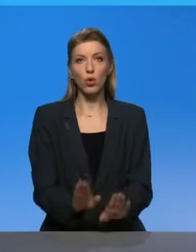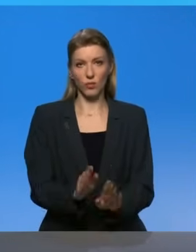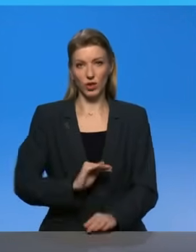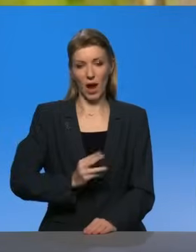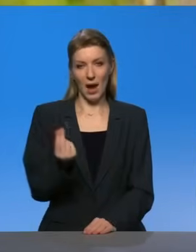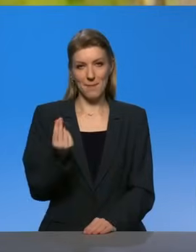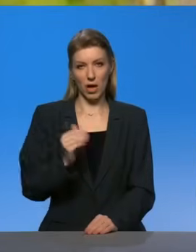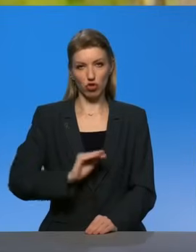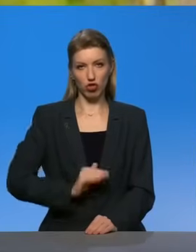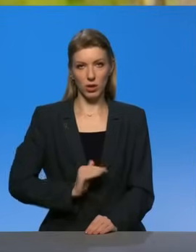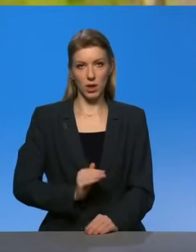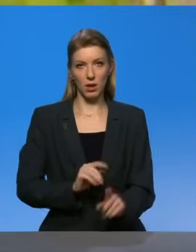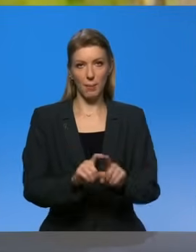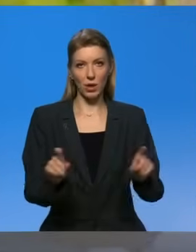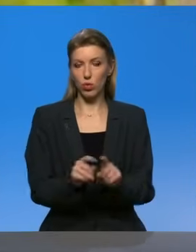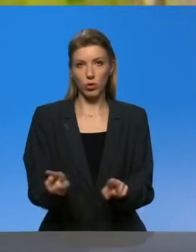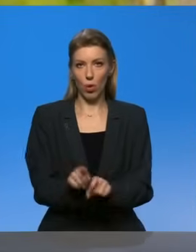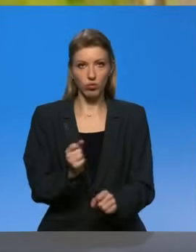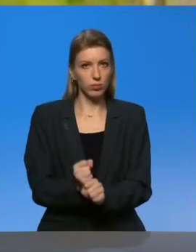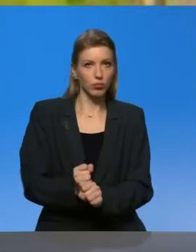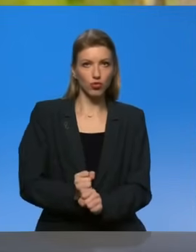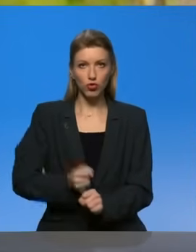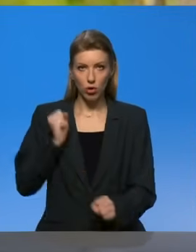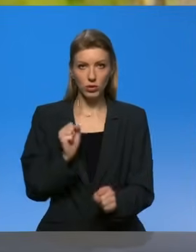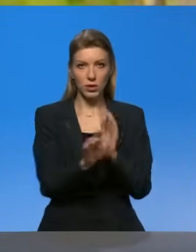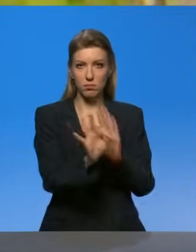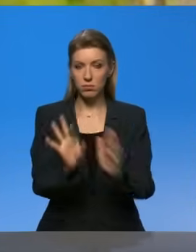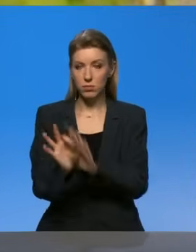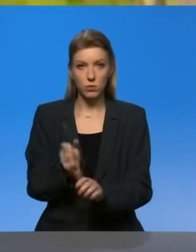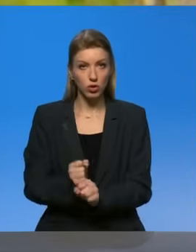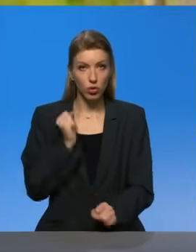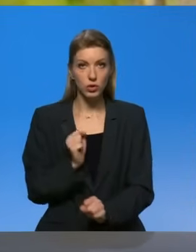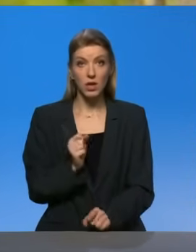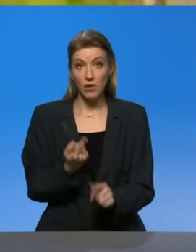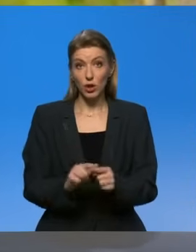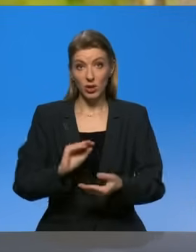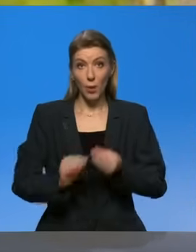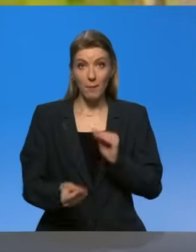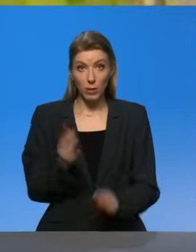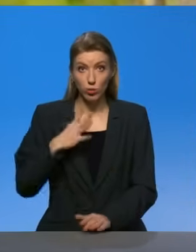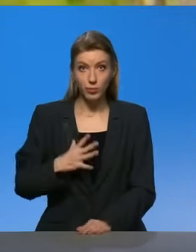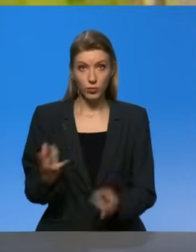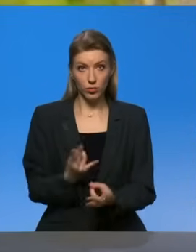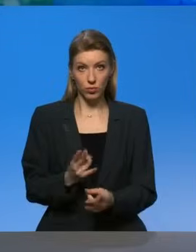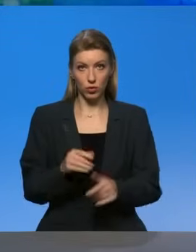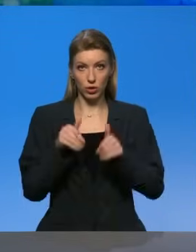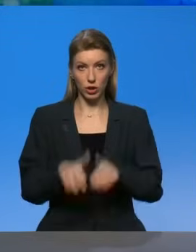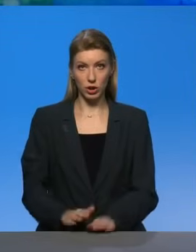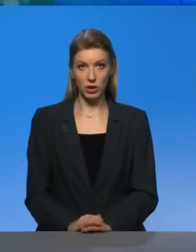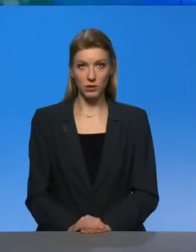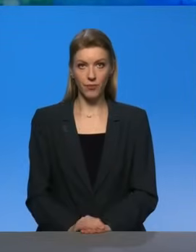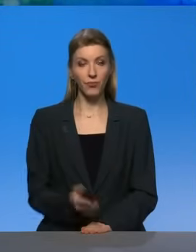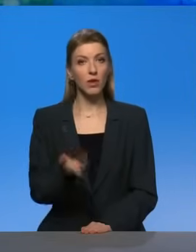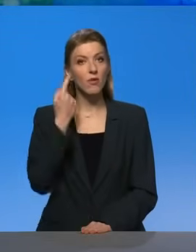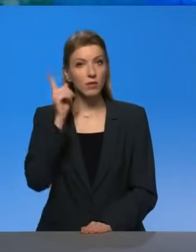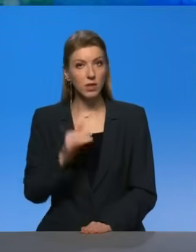них, жесткий, хищнический, и считаю, что эту проблему придется решать. А вы знаете, у нас тут в студии были страховщики, не